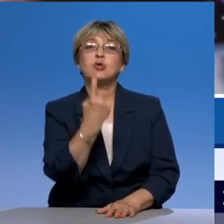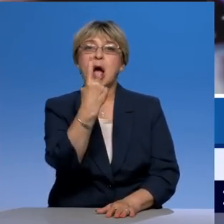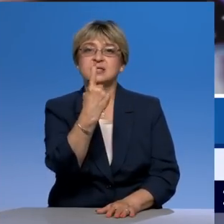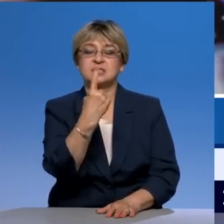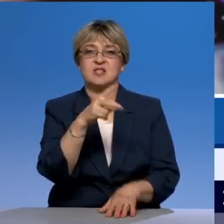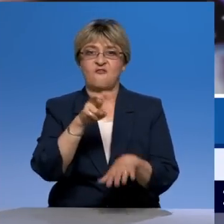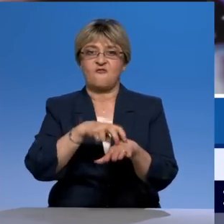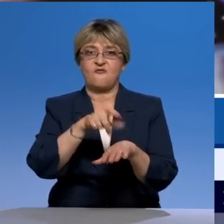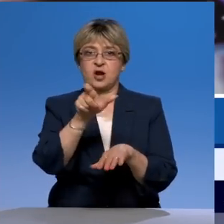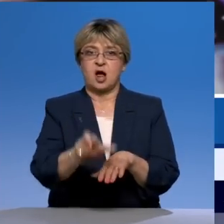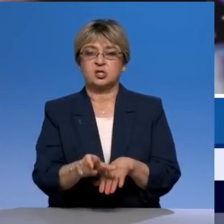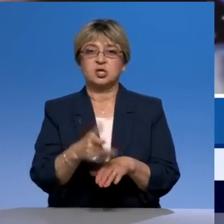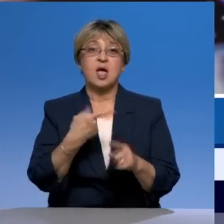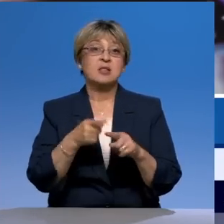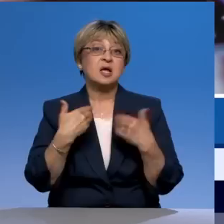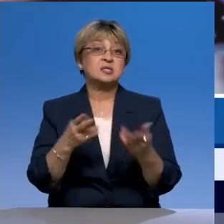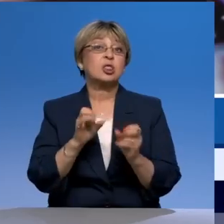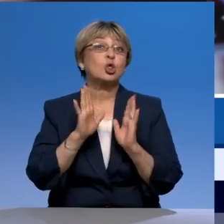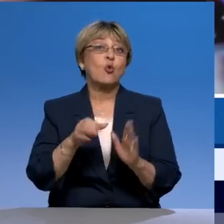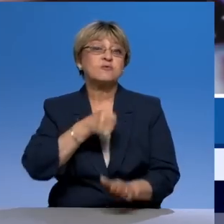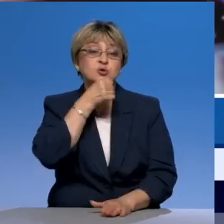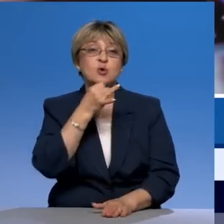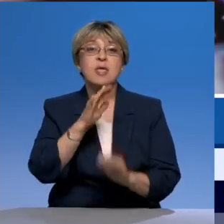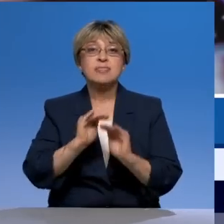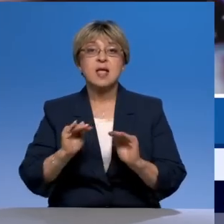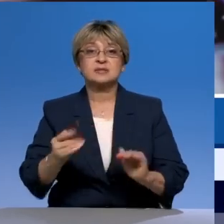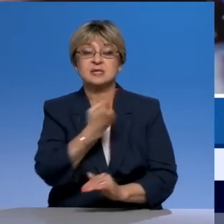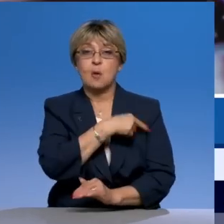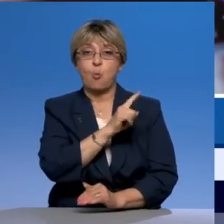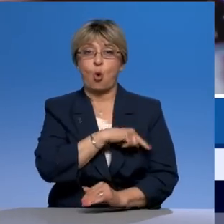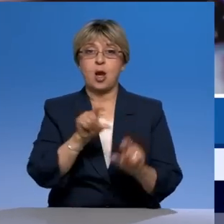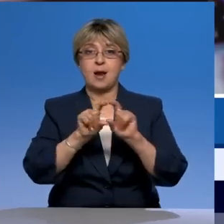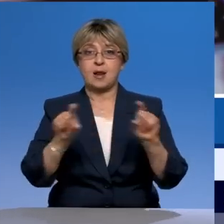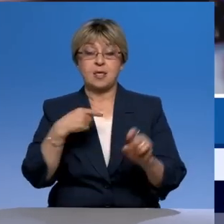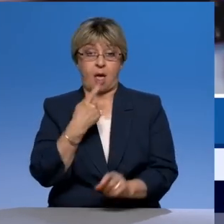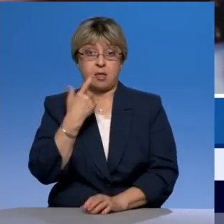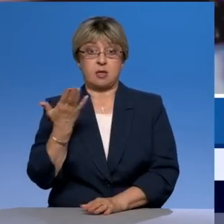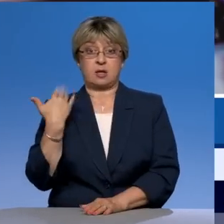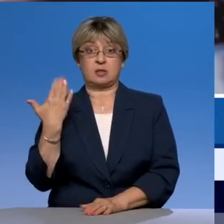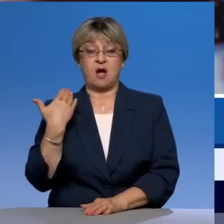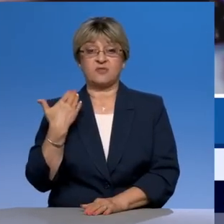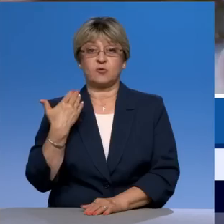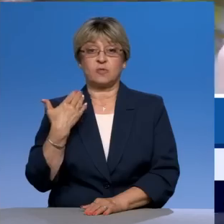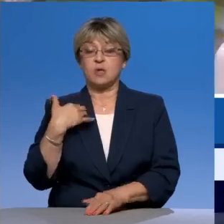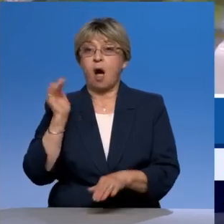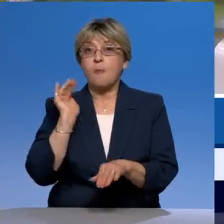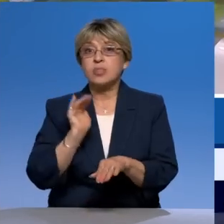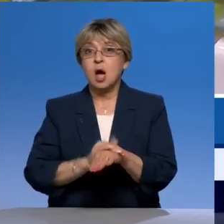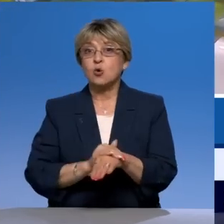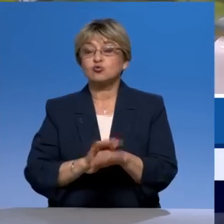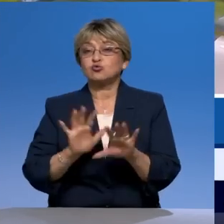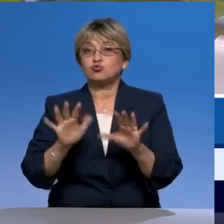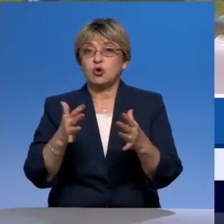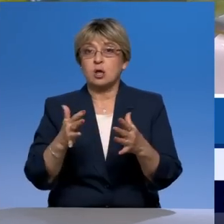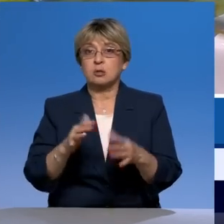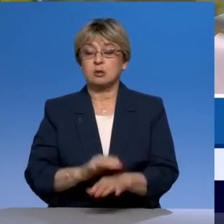Причем это касается не только взрослых, но и детских поликлиник, что вот я недавно буквально обнаружила, случайно